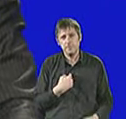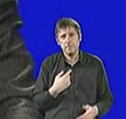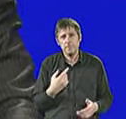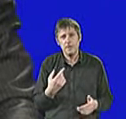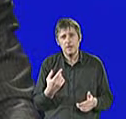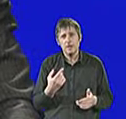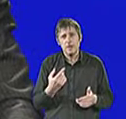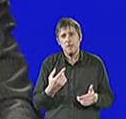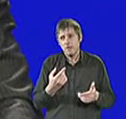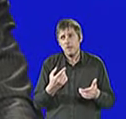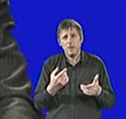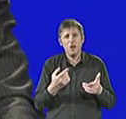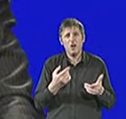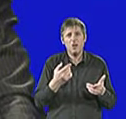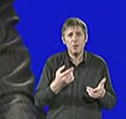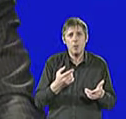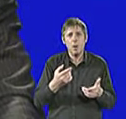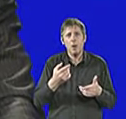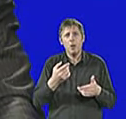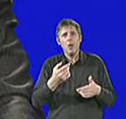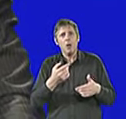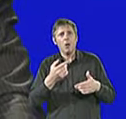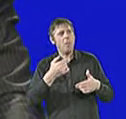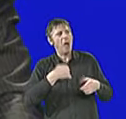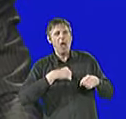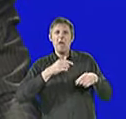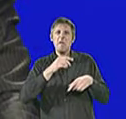de se dire l'ennemi de la finance.